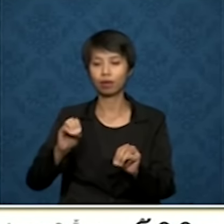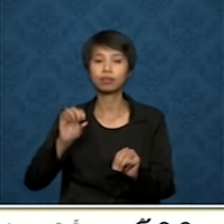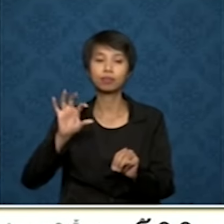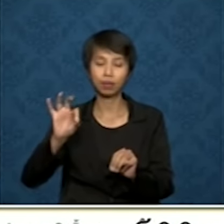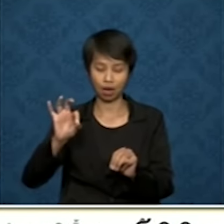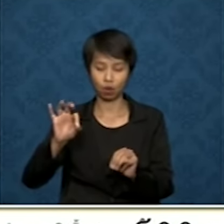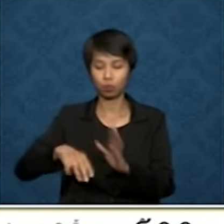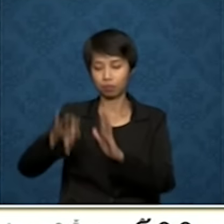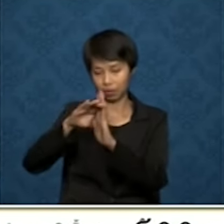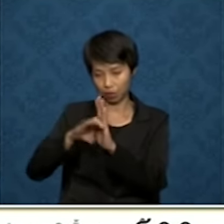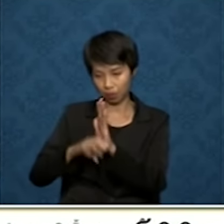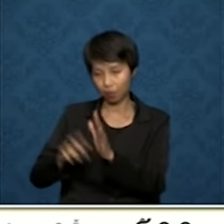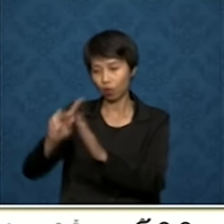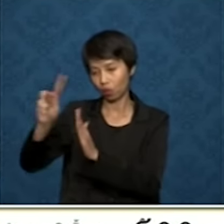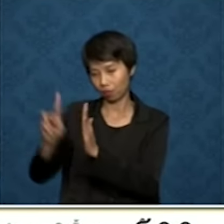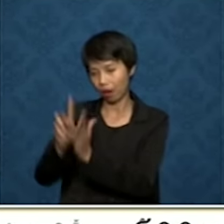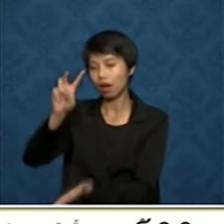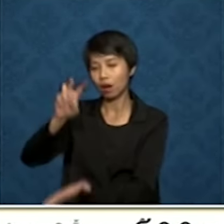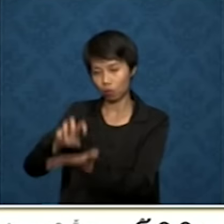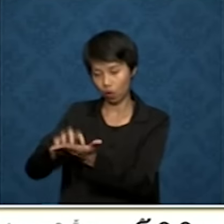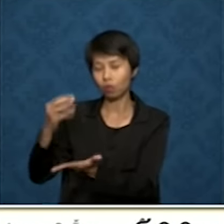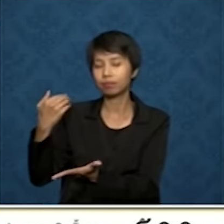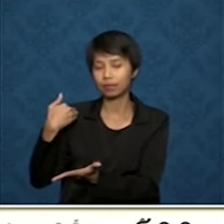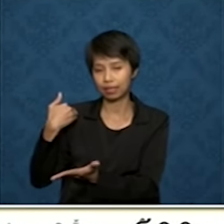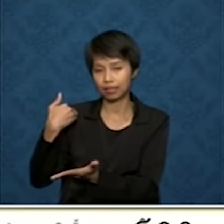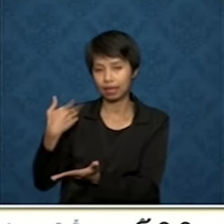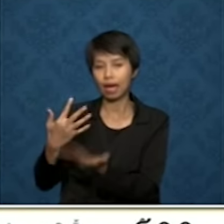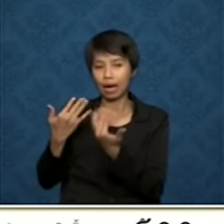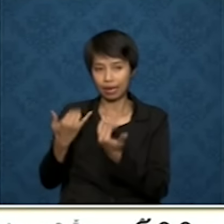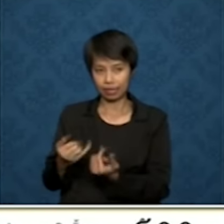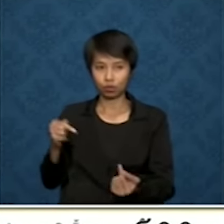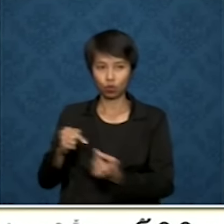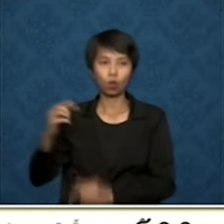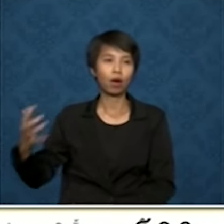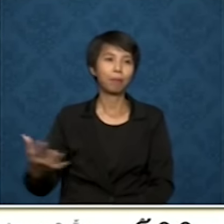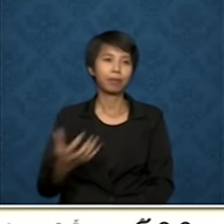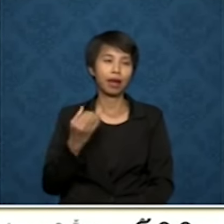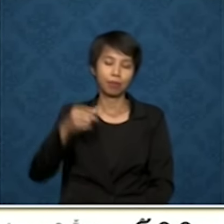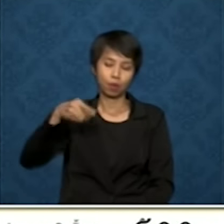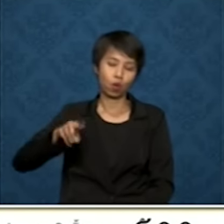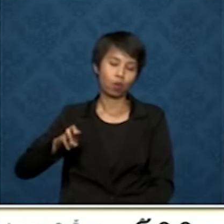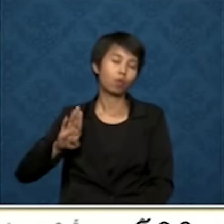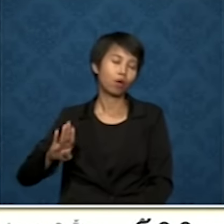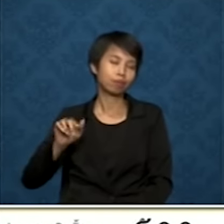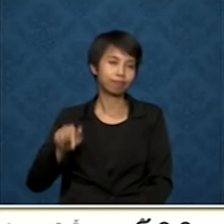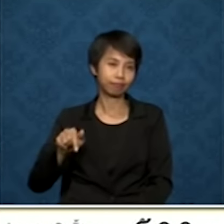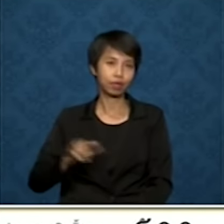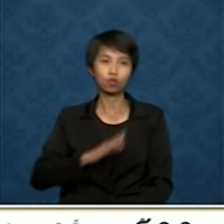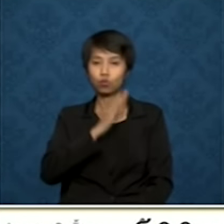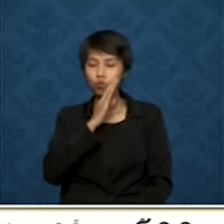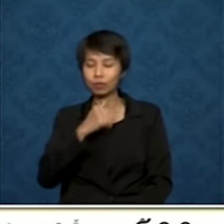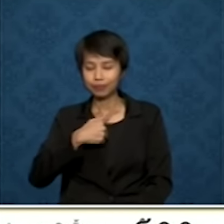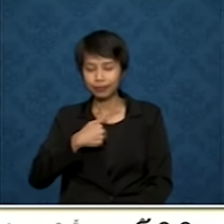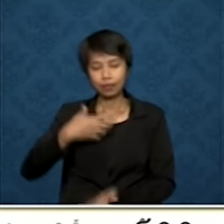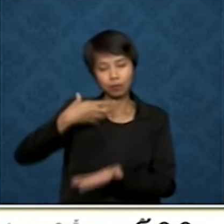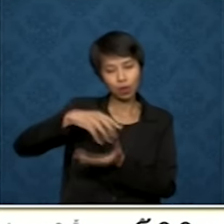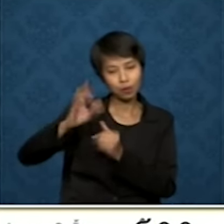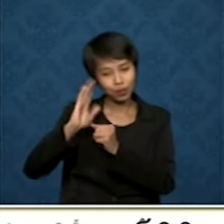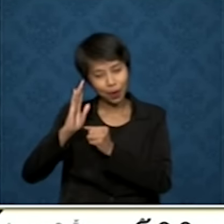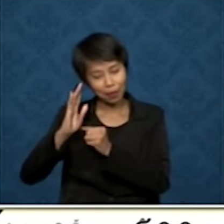ลำดับซึ่งตรงนี้เนี่ยเป็นเรื่องของพระราชอำนาจโดยแท้ถ้าจะอภิปรายกันก็ก็คิดว่าน่าจะนอก